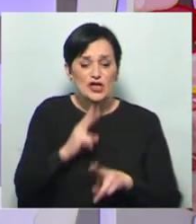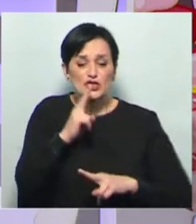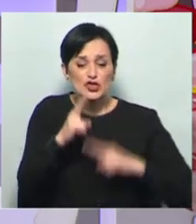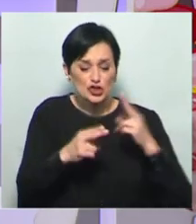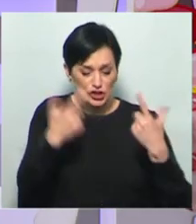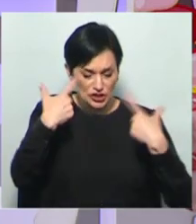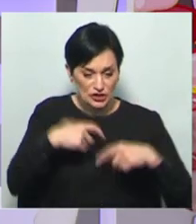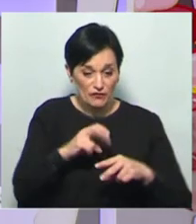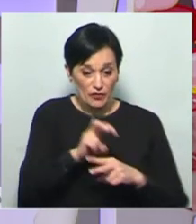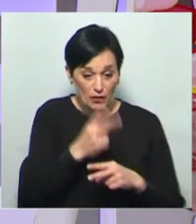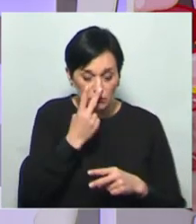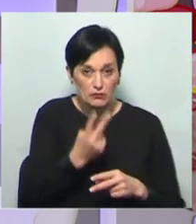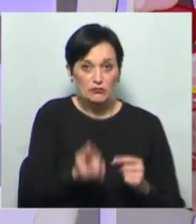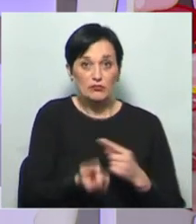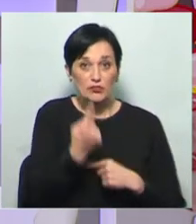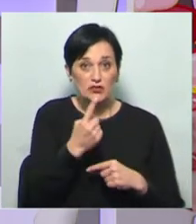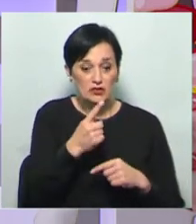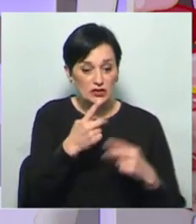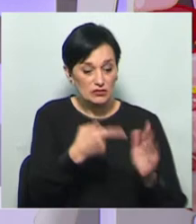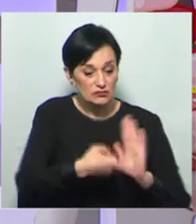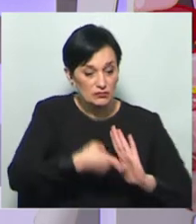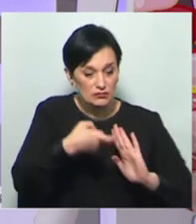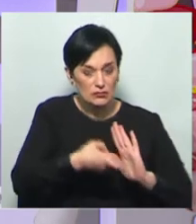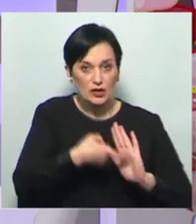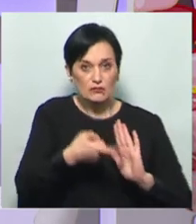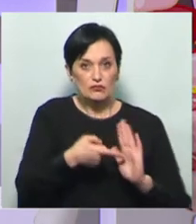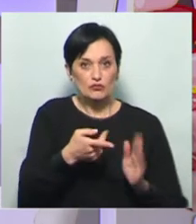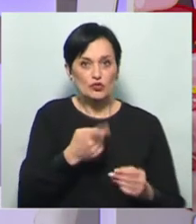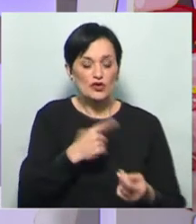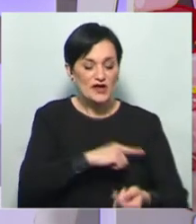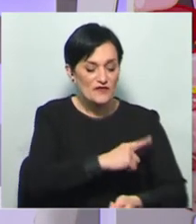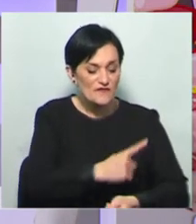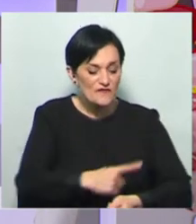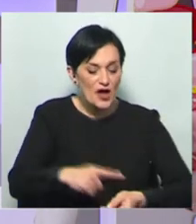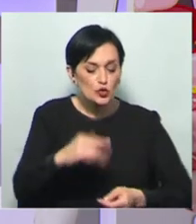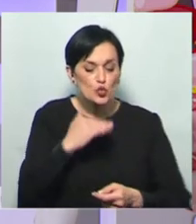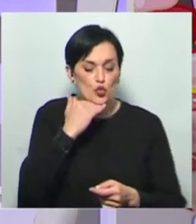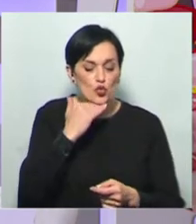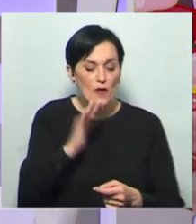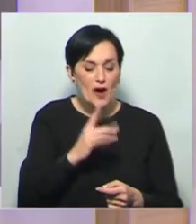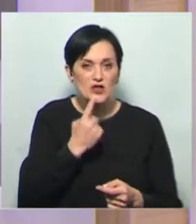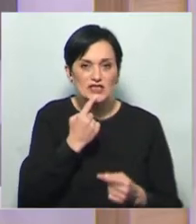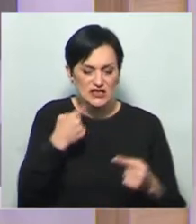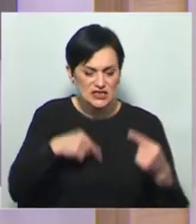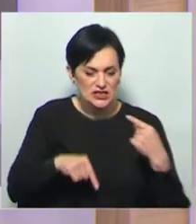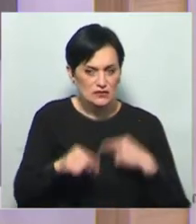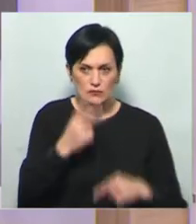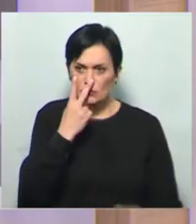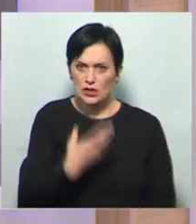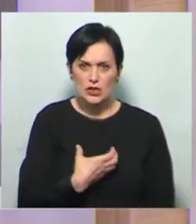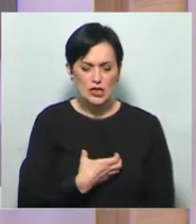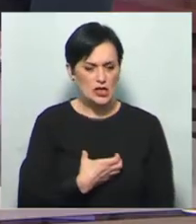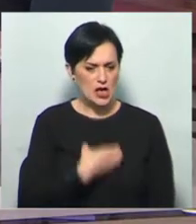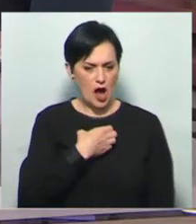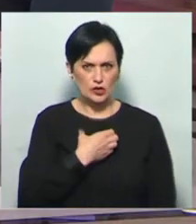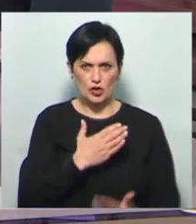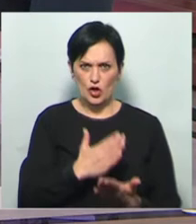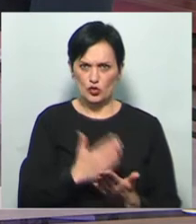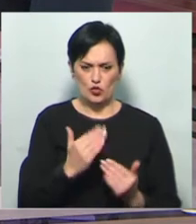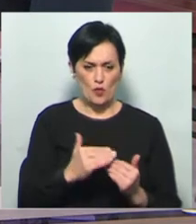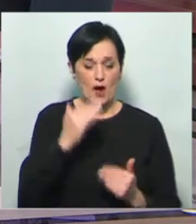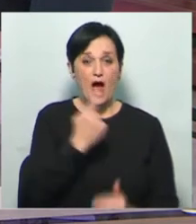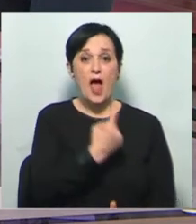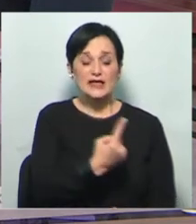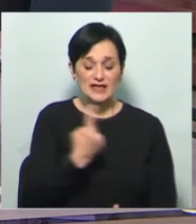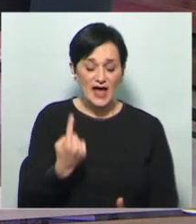მისული და გაირკვა, რომ სპეციფიური კითხვების მისებისას მას დაუდასტურდა ვენური უკმარისობის ესეთი ფორმა. კატასტროფულად მაღალია, მაგრამ ძალიან, ეს ერთ-ერთი ახსნა ამას